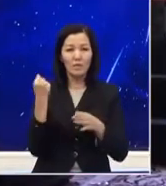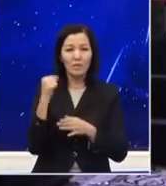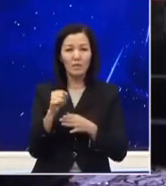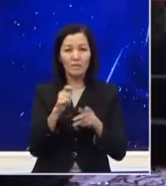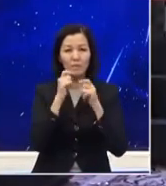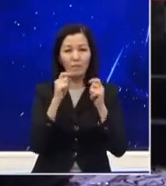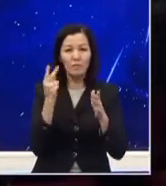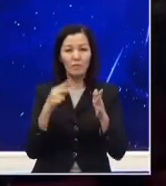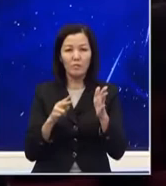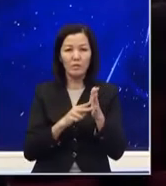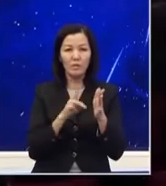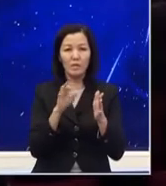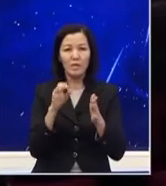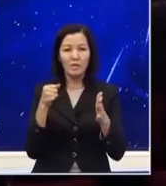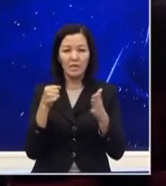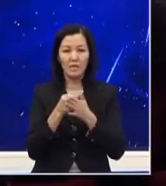қарашаға белгіленіп отыр.